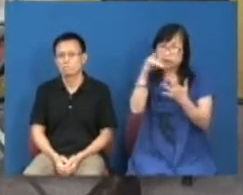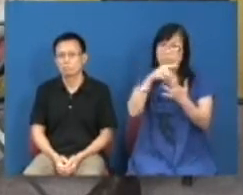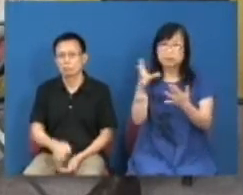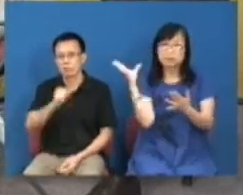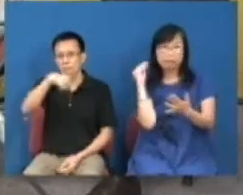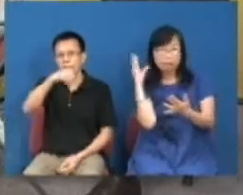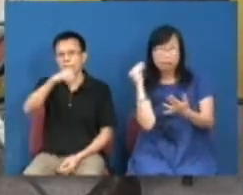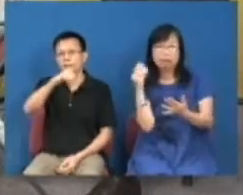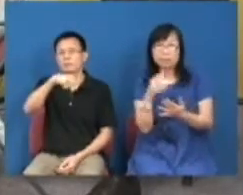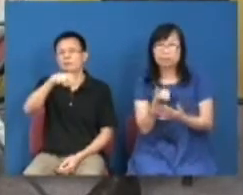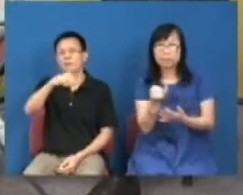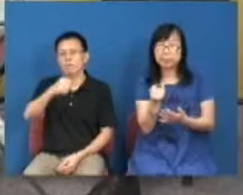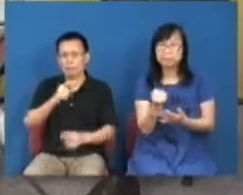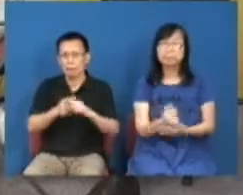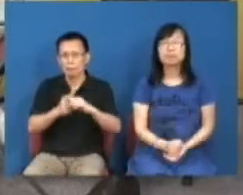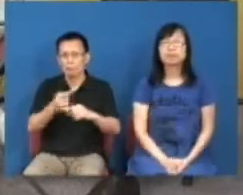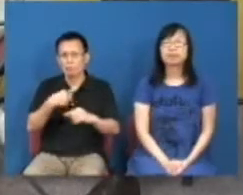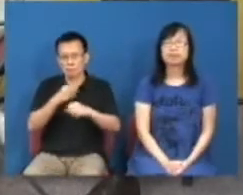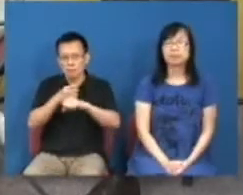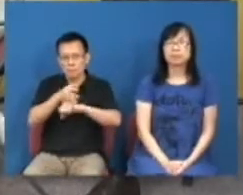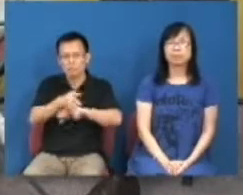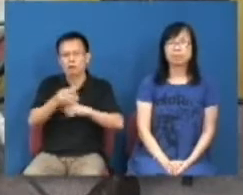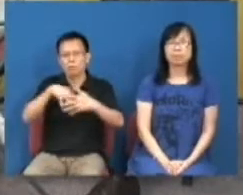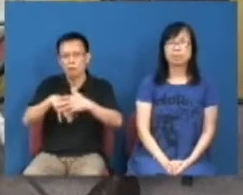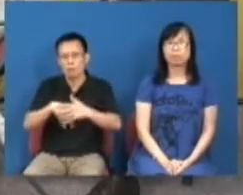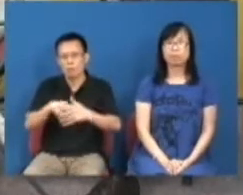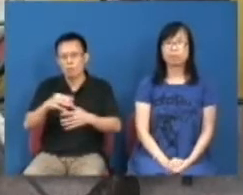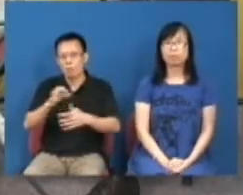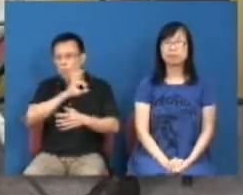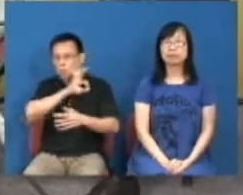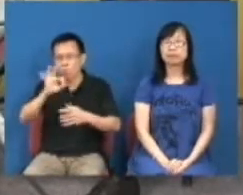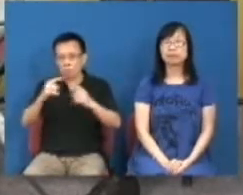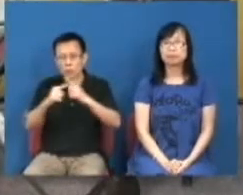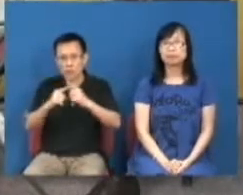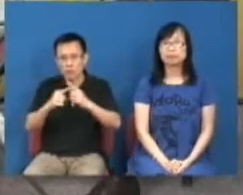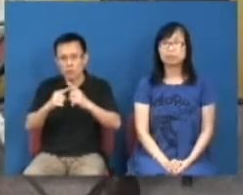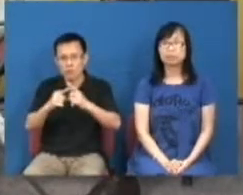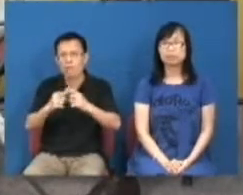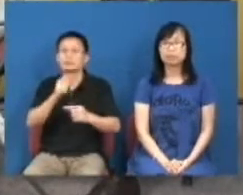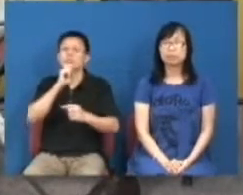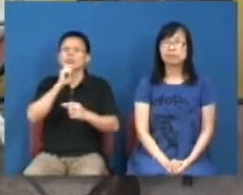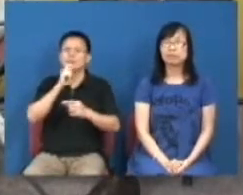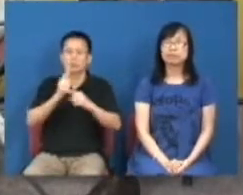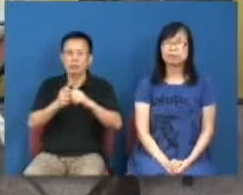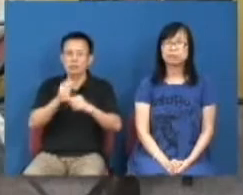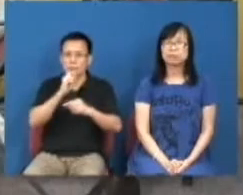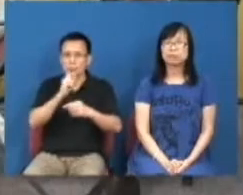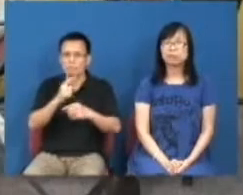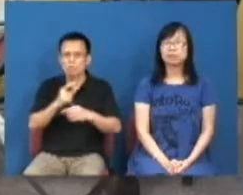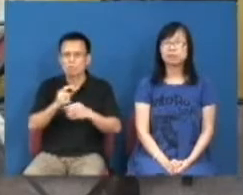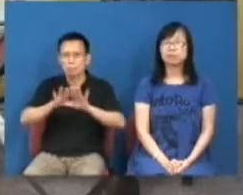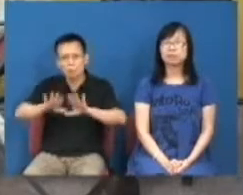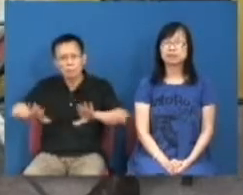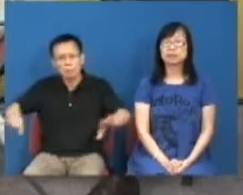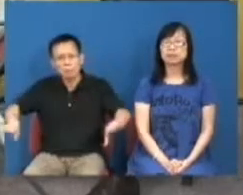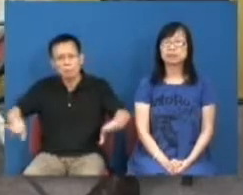聽嘢啦， 係啦。咁其實我哋社會裏頭係咪冇呢啲人咧？ 哦， 就係有啦嘛，就係我哋調解員啊嘛，我哋幫